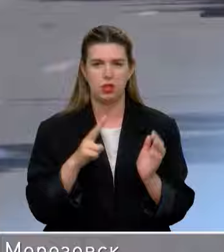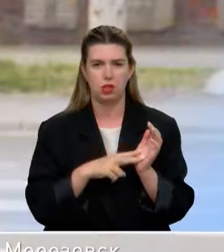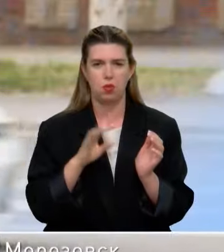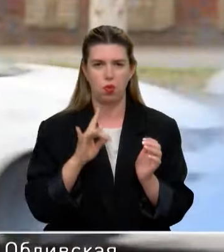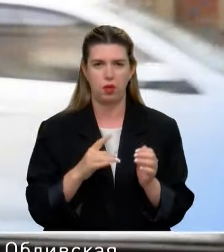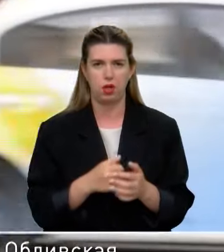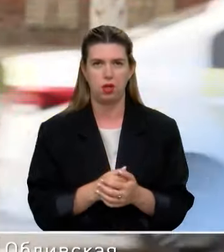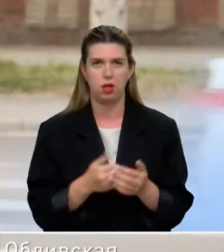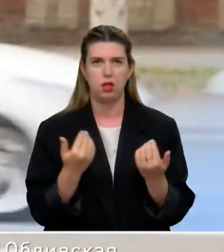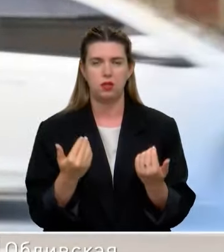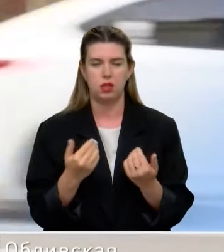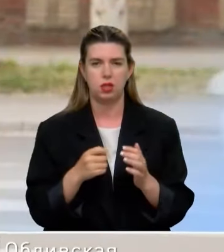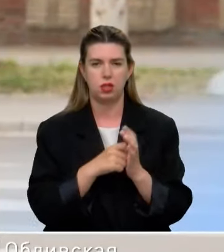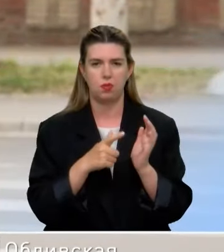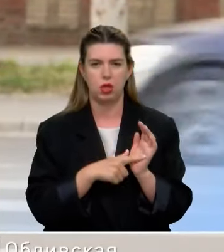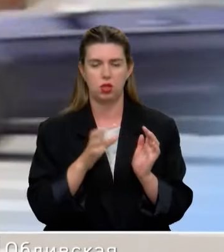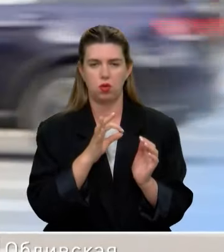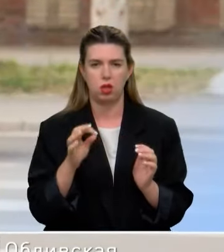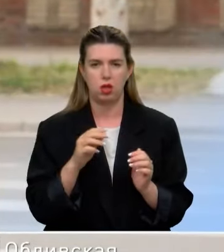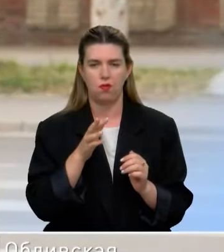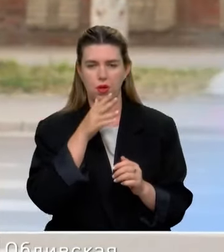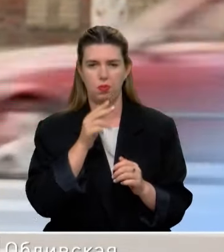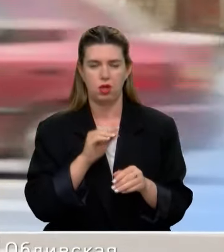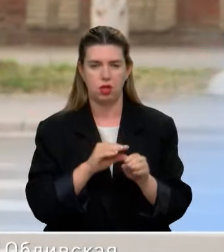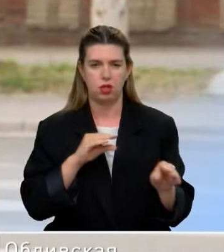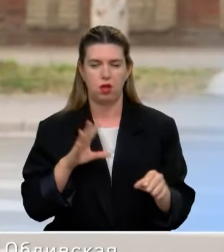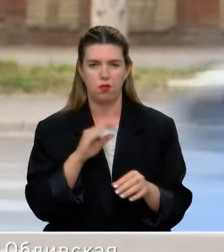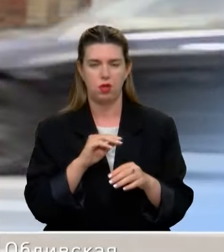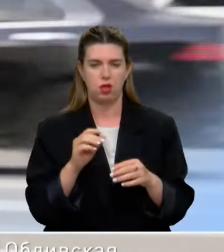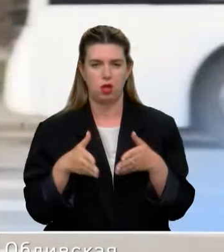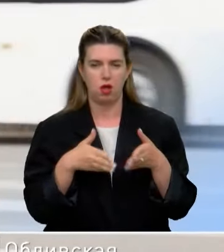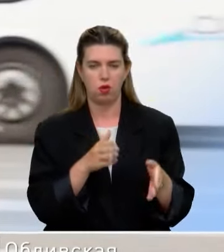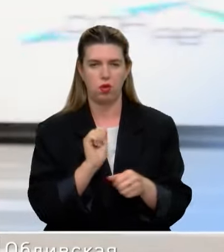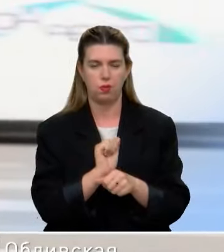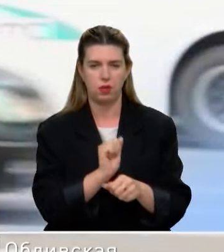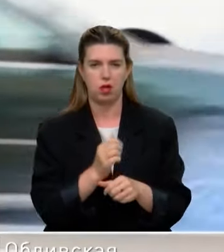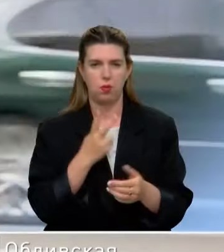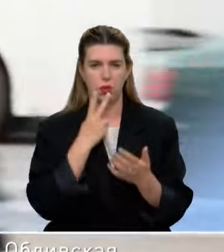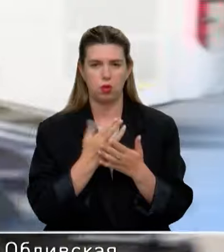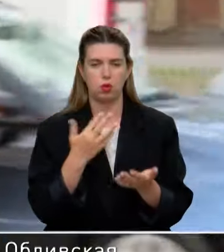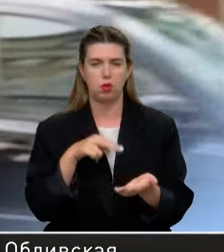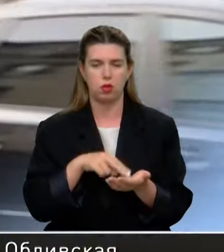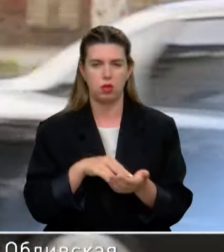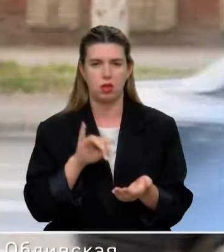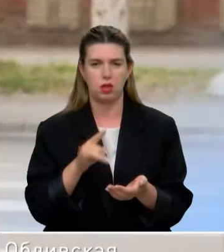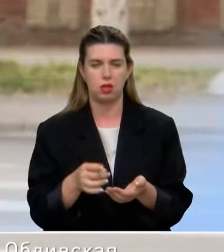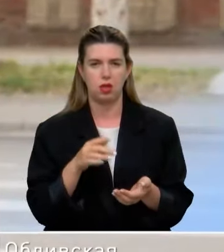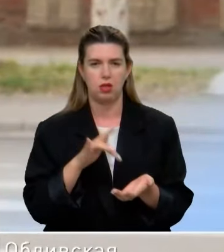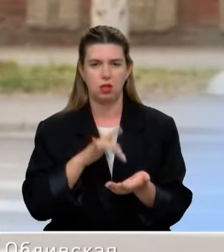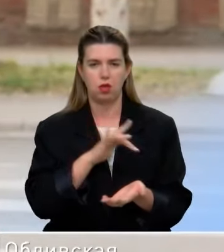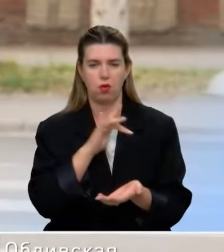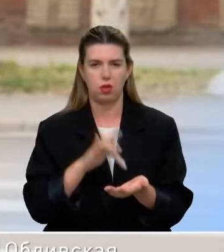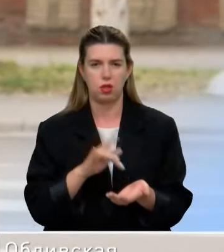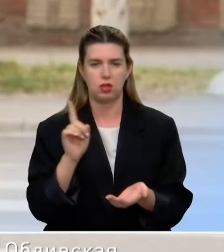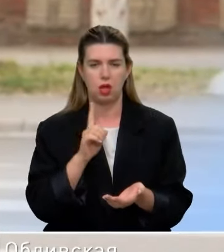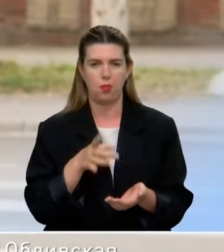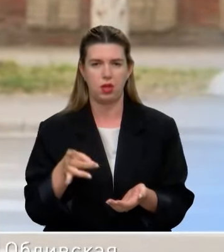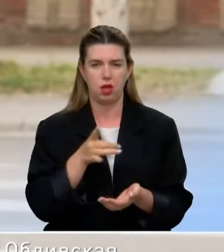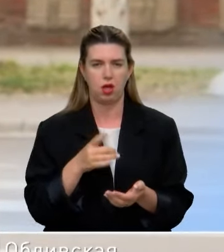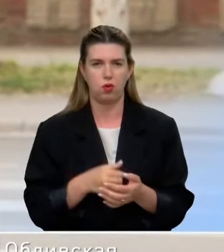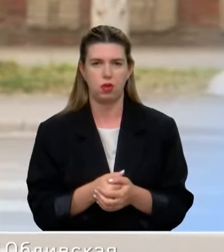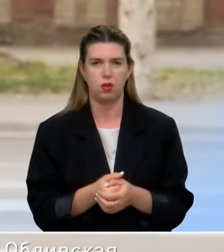руб сейчас 17:00 час пик дороги перегружены посмотрим Сколько стоит такси теперь например из центра города в Западный